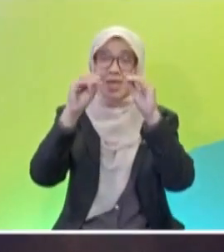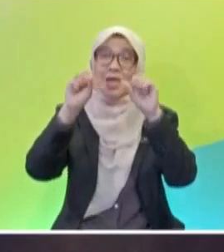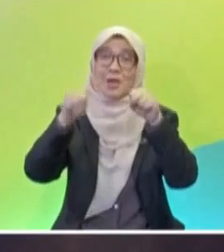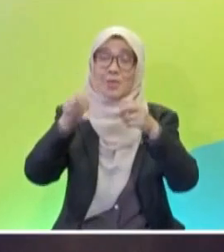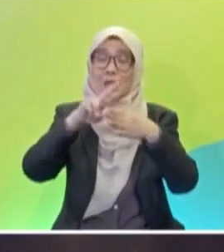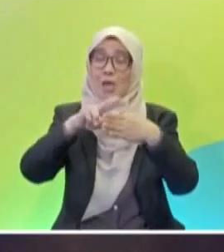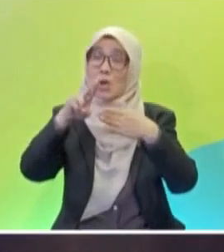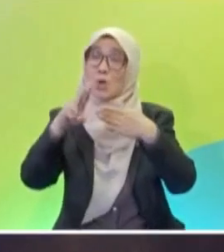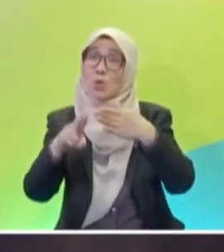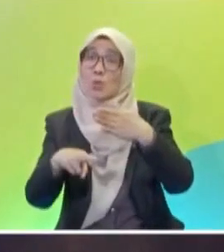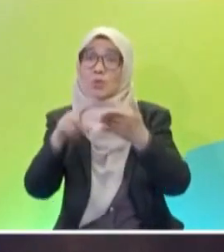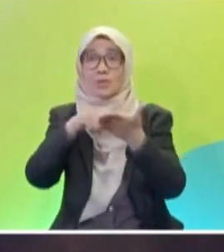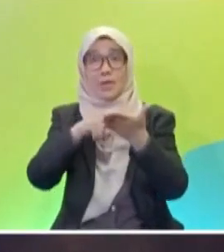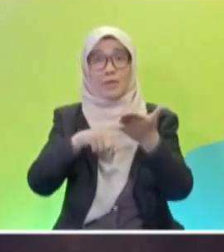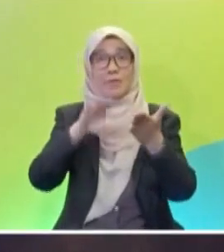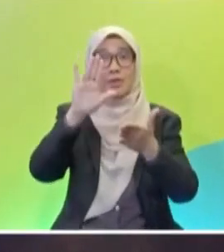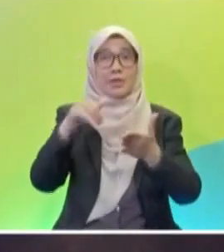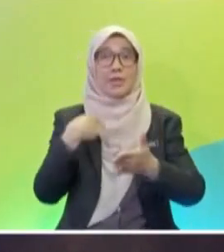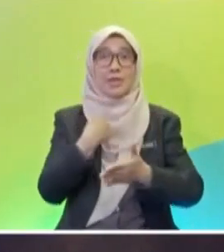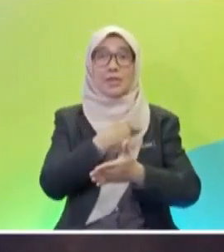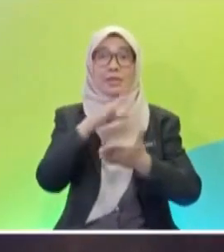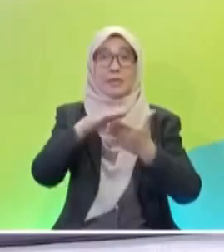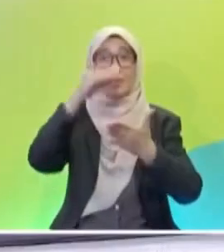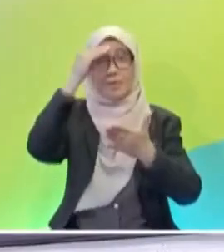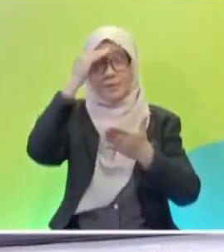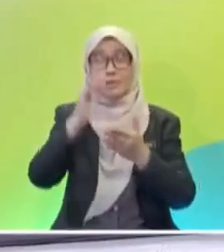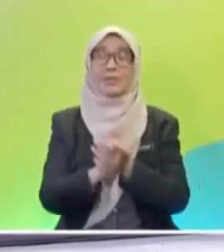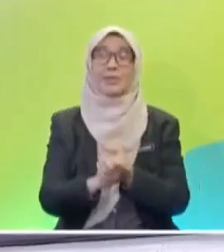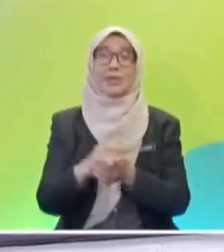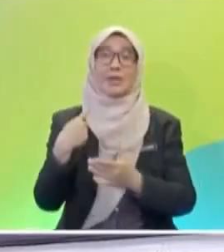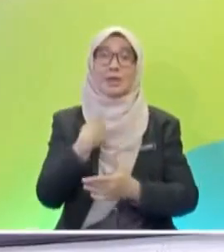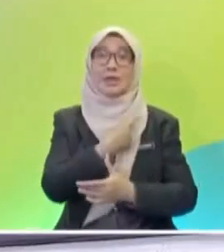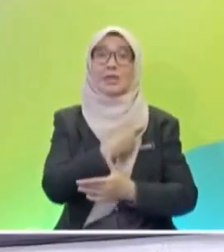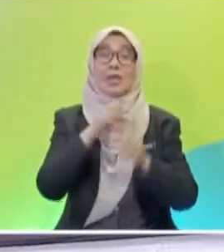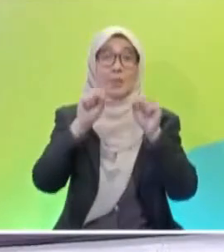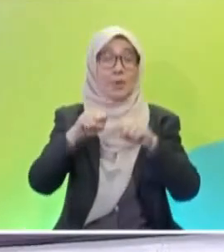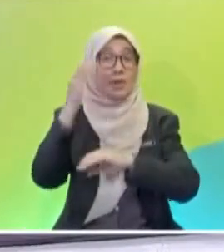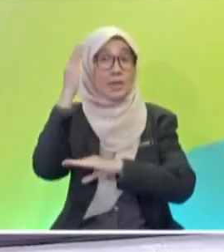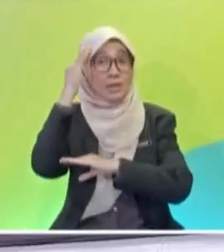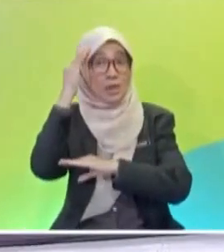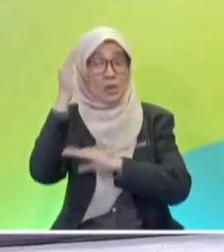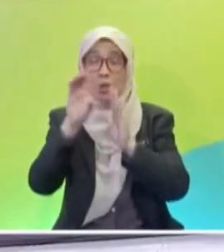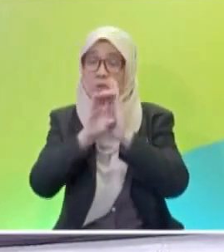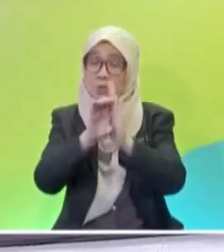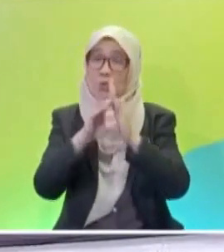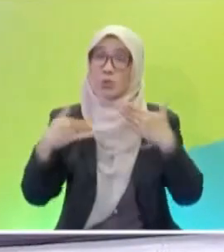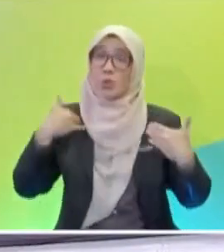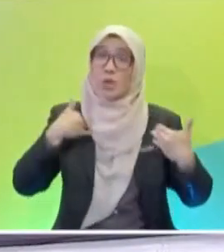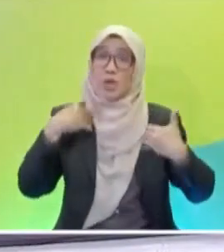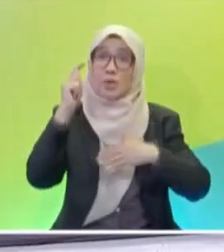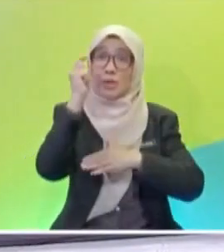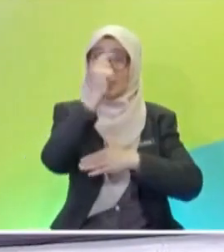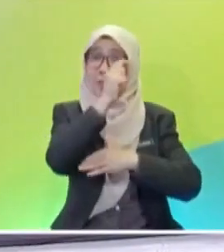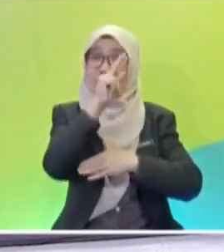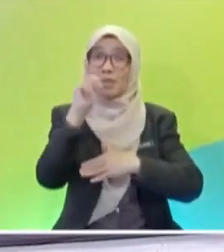sama-sama kita belajar hari ini Oke yang kita belajar hari ini apa yang kita dapat kita boleh mengetahui contoh-contoh hewan ternakkan